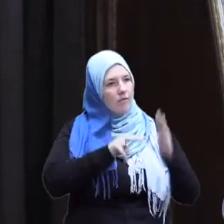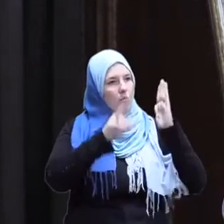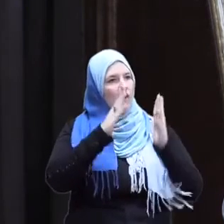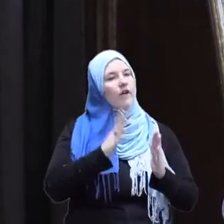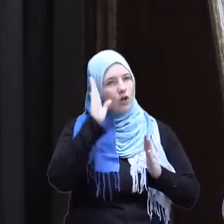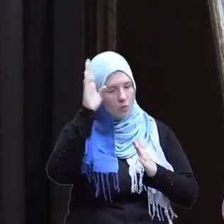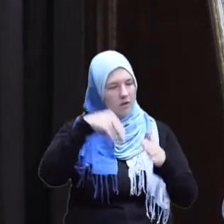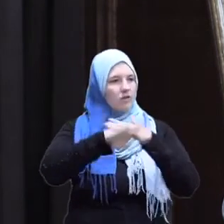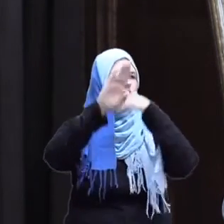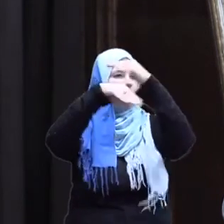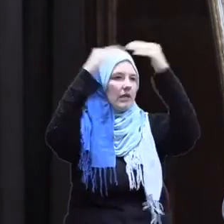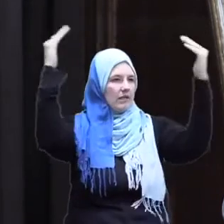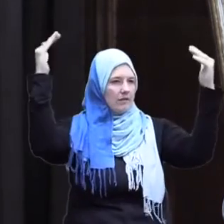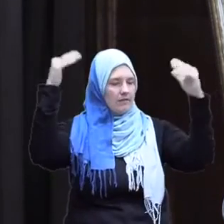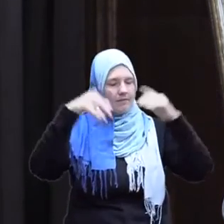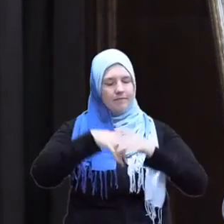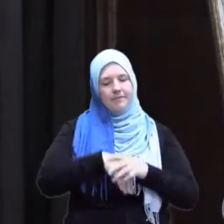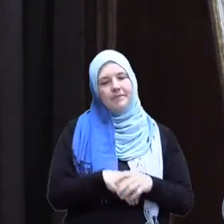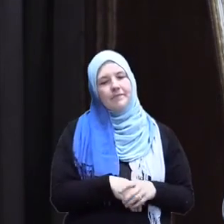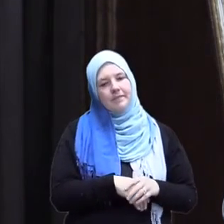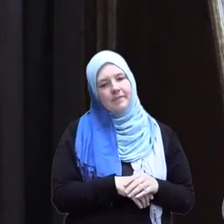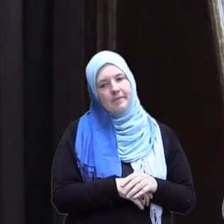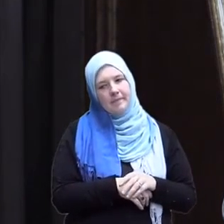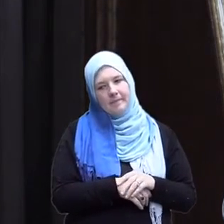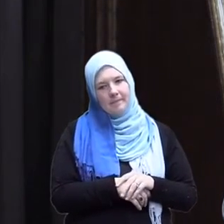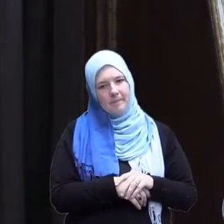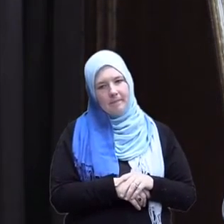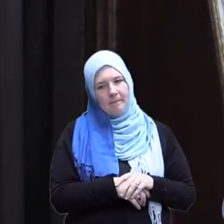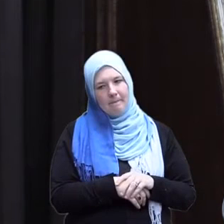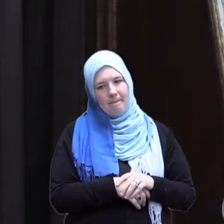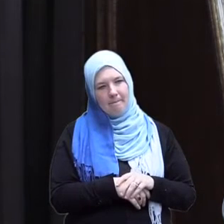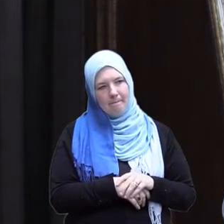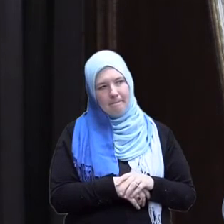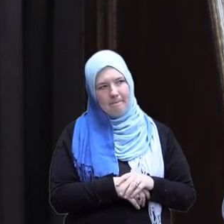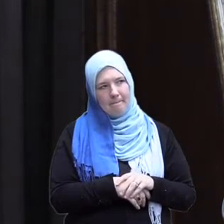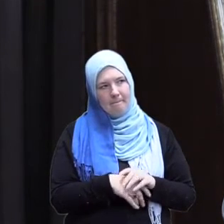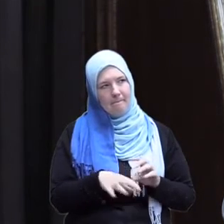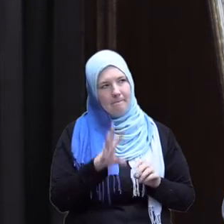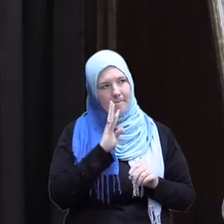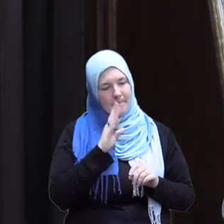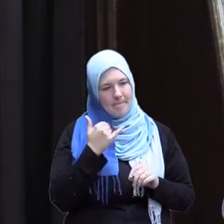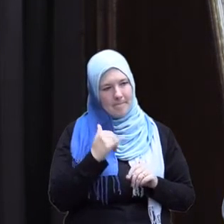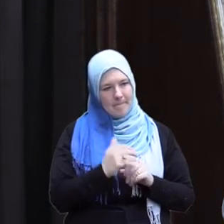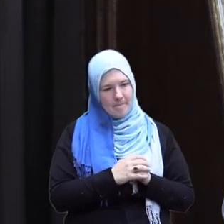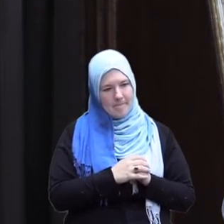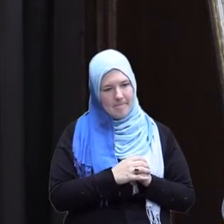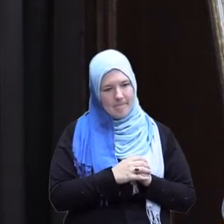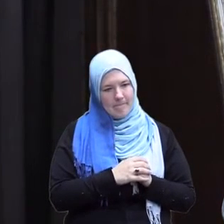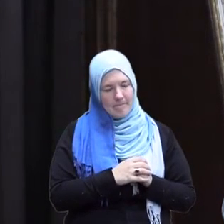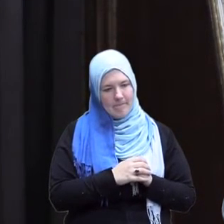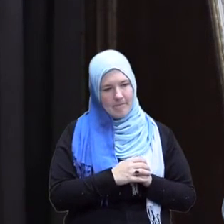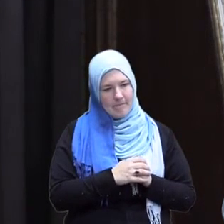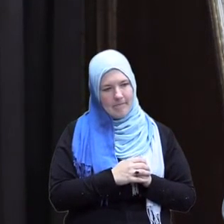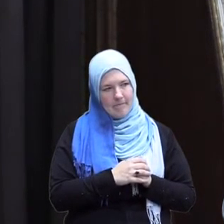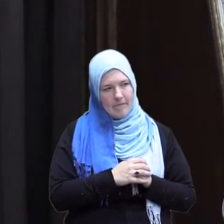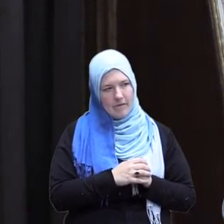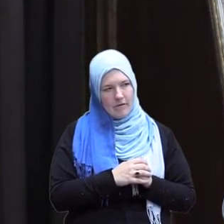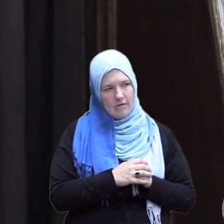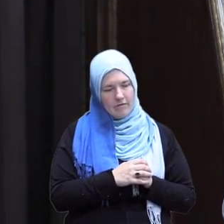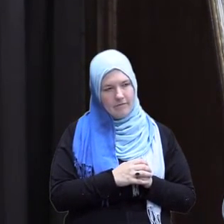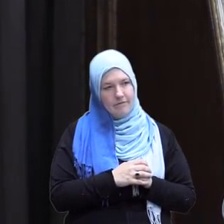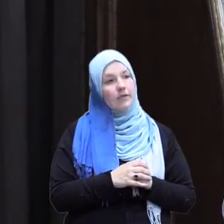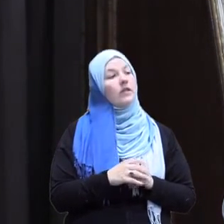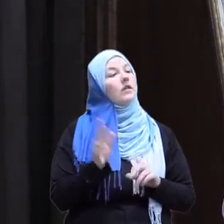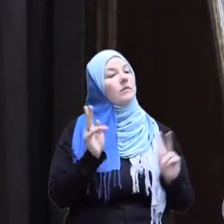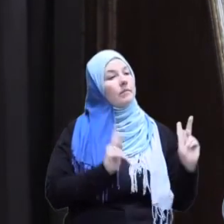وَالَّذِينَ آمَنُوا وَعَمِلُوا الصَّالِحَاتِ أُولَٰئِكَ أَصْحَابُ الْجَنَّةِ هُمْ فِيهَا خَالِدُونَ.